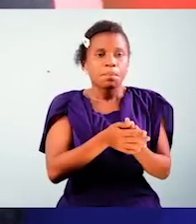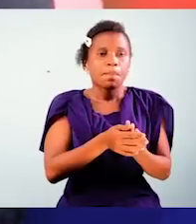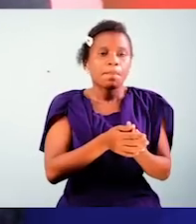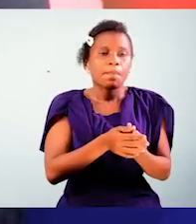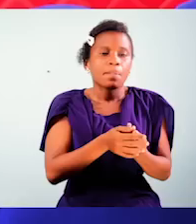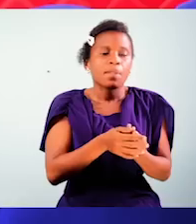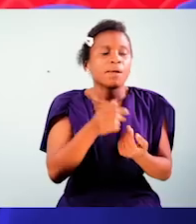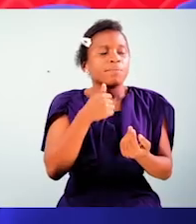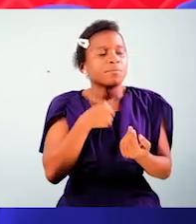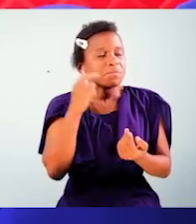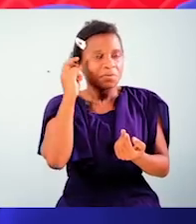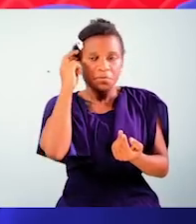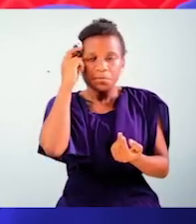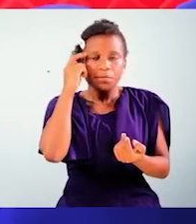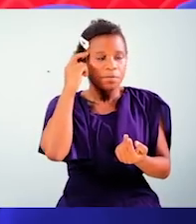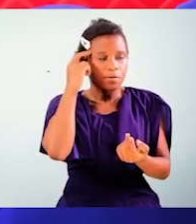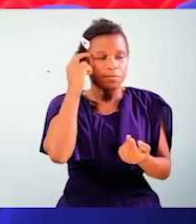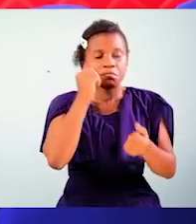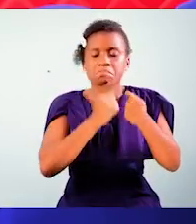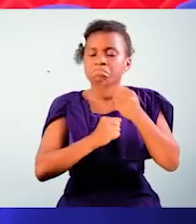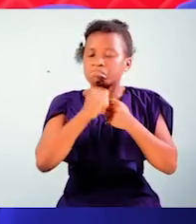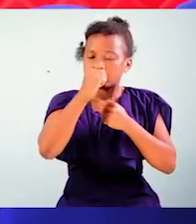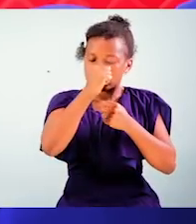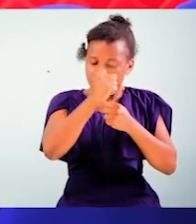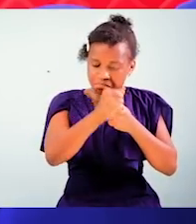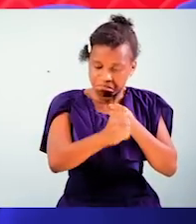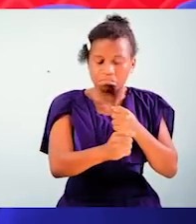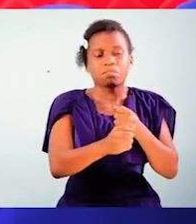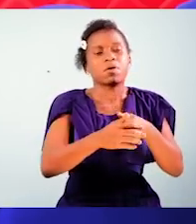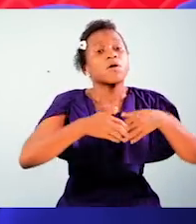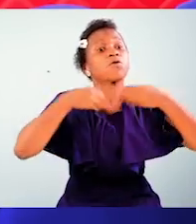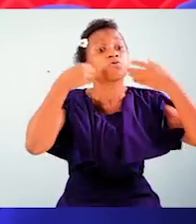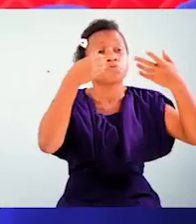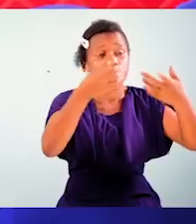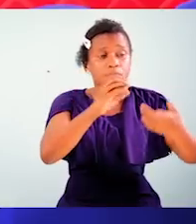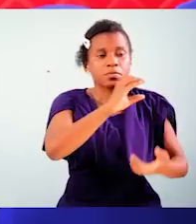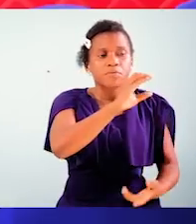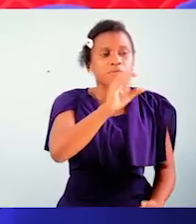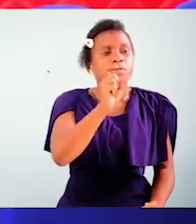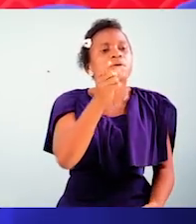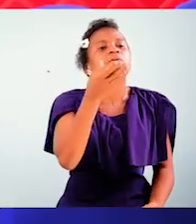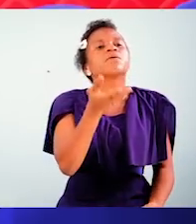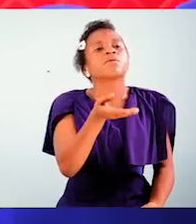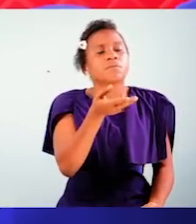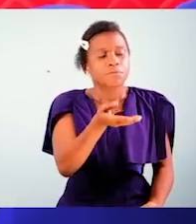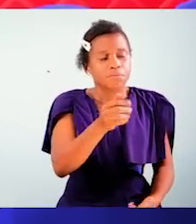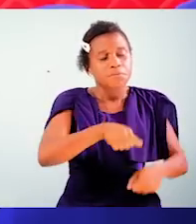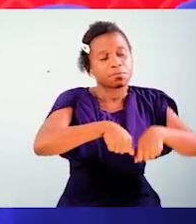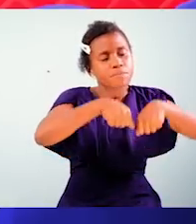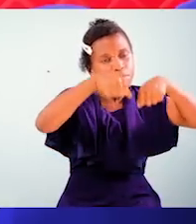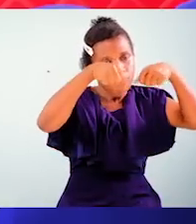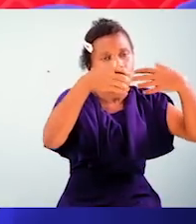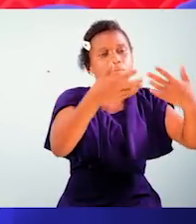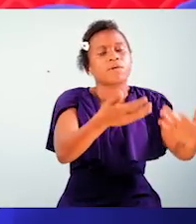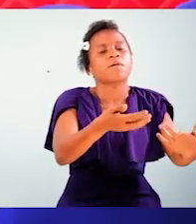Kwa hiyo mimi nafikiri tuende hatua mbele zaidi. Tumpe CAG mamlaka ambayo ataijia nayo.